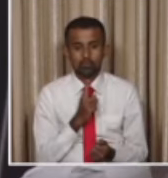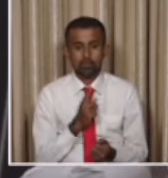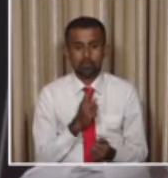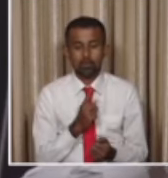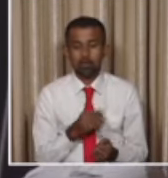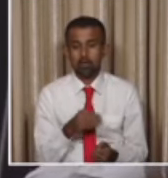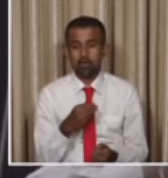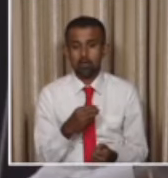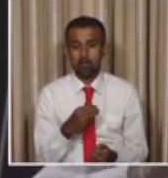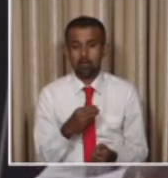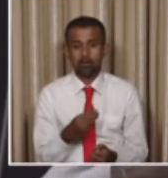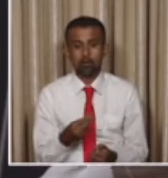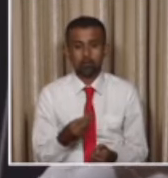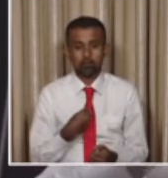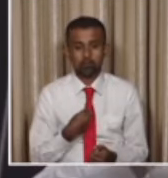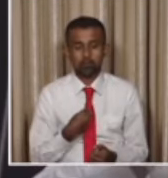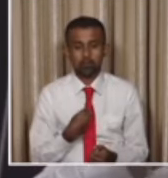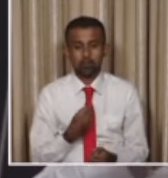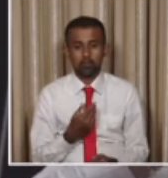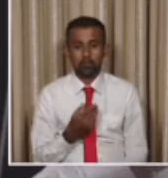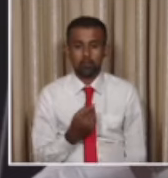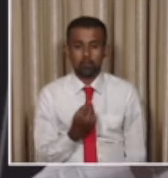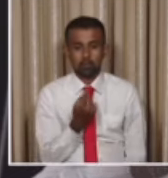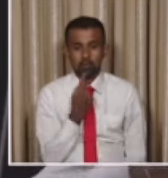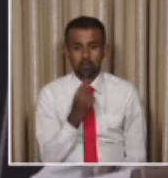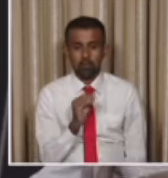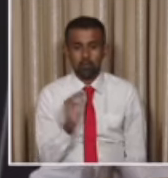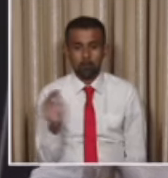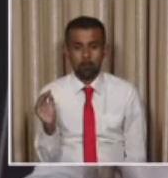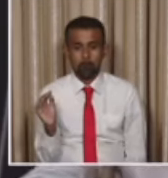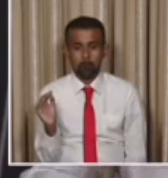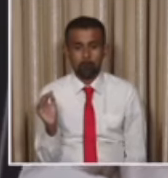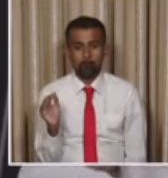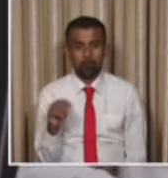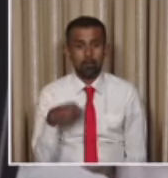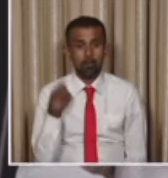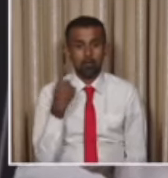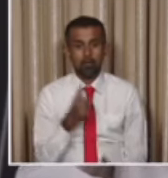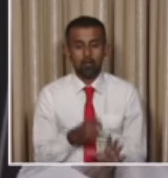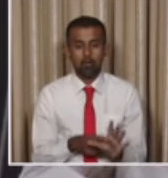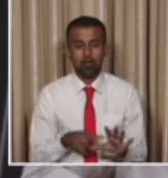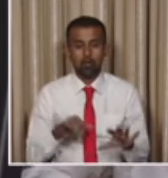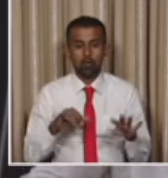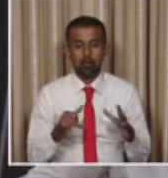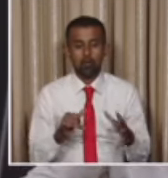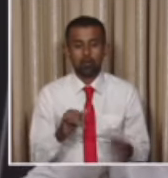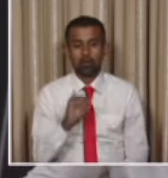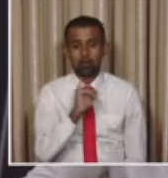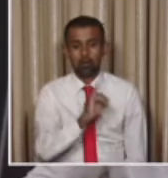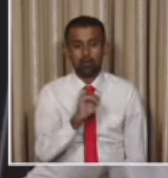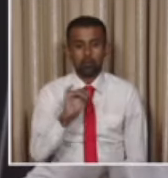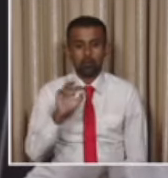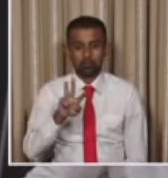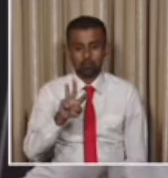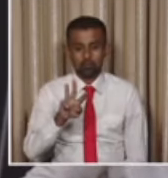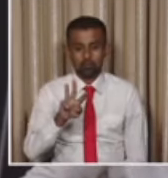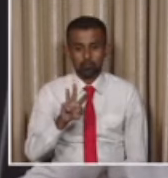විස්තීර්ණ ණය පාසුකම යටතේ අපිට දෙන්න පොරොන්දු වෙලා තියෙනවා. ලබන අවුරුද්දේ 663ක්.